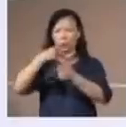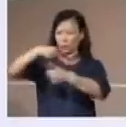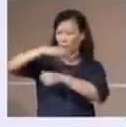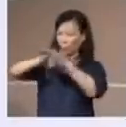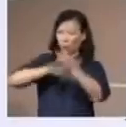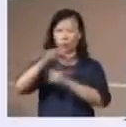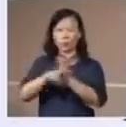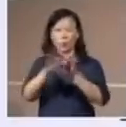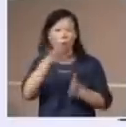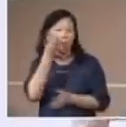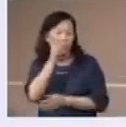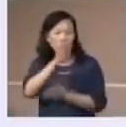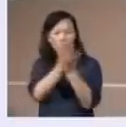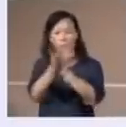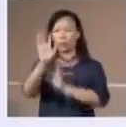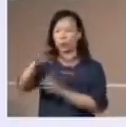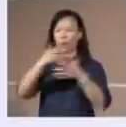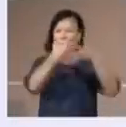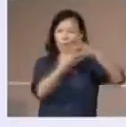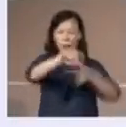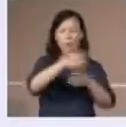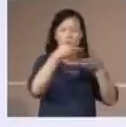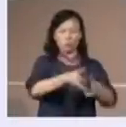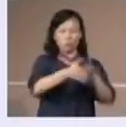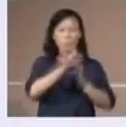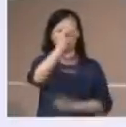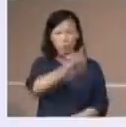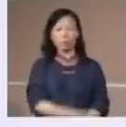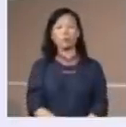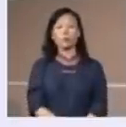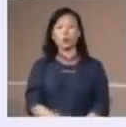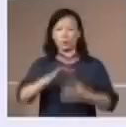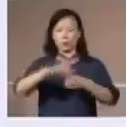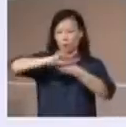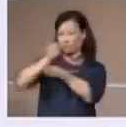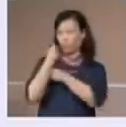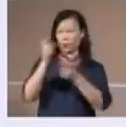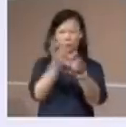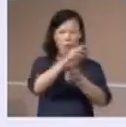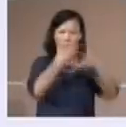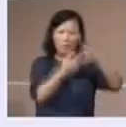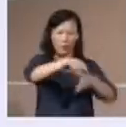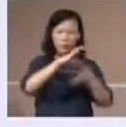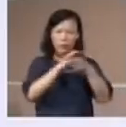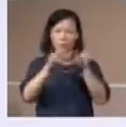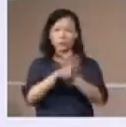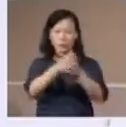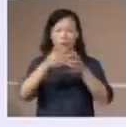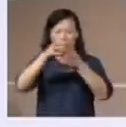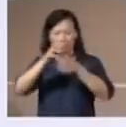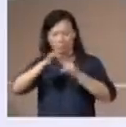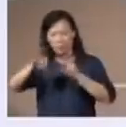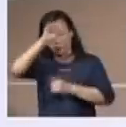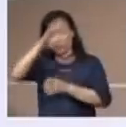动，啊，这个观光等等，美国嘛是咱上要紧的。所以啊，咱要加强甲美国的关系，当然做一个民